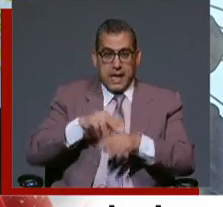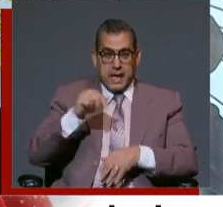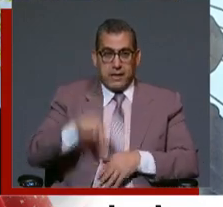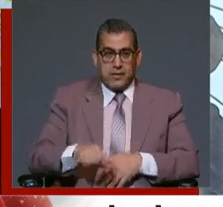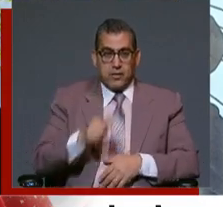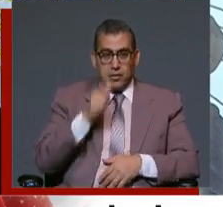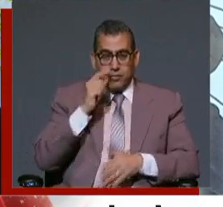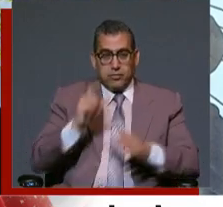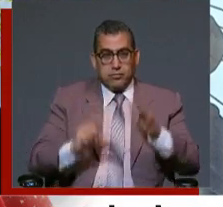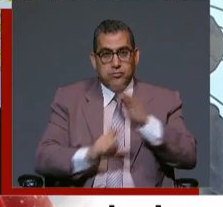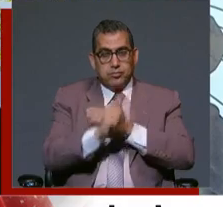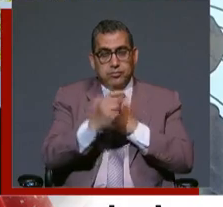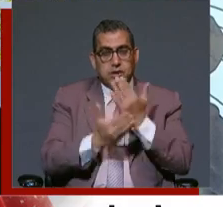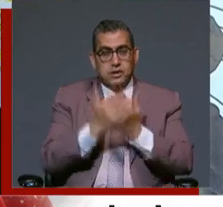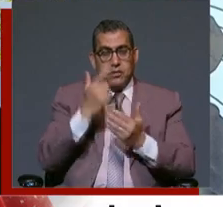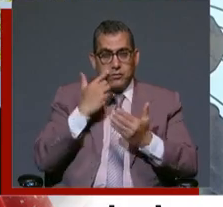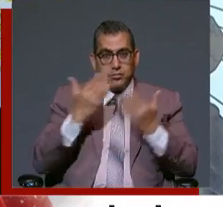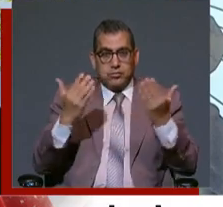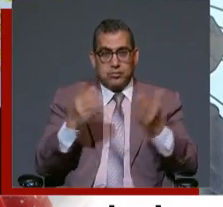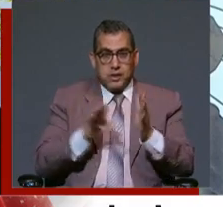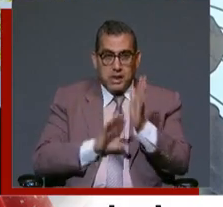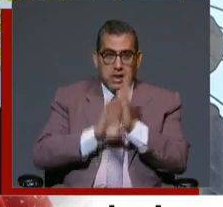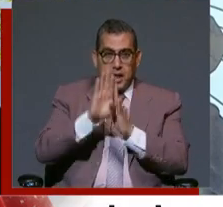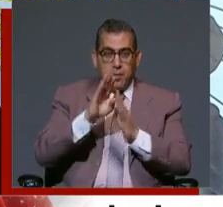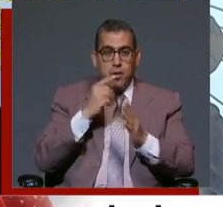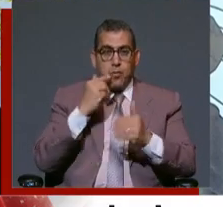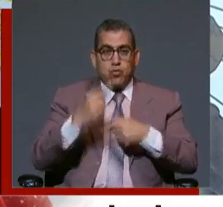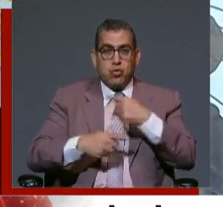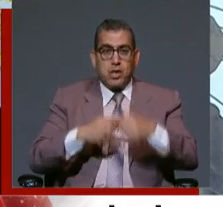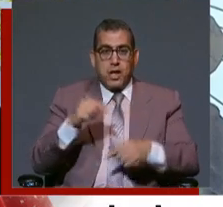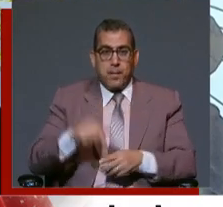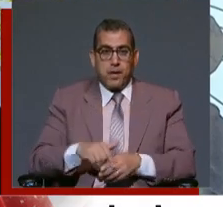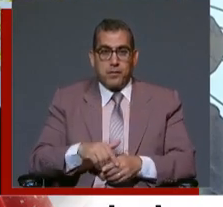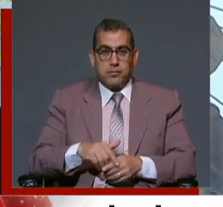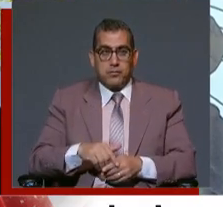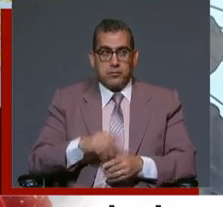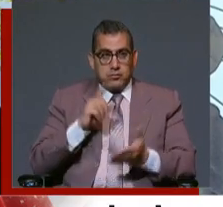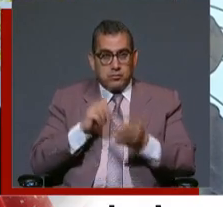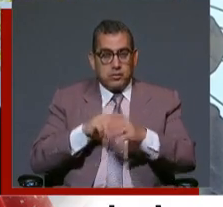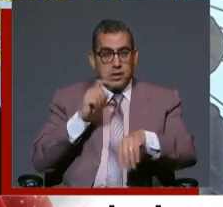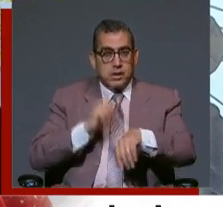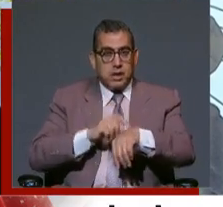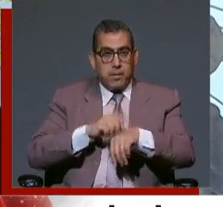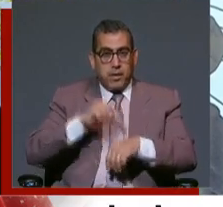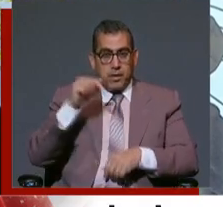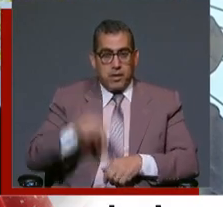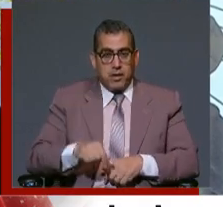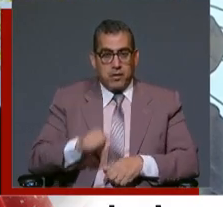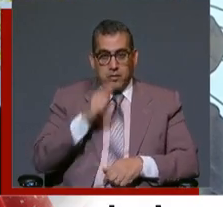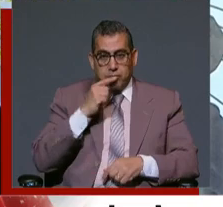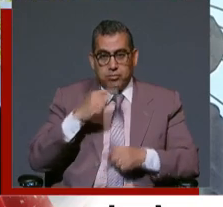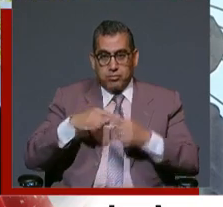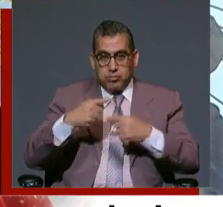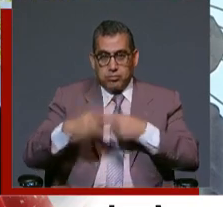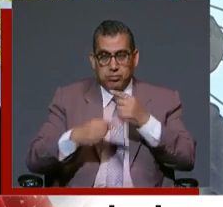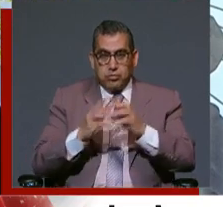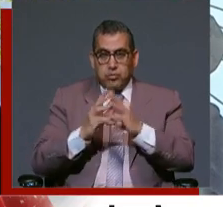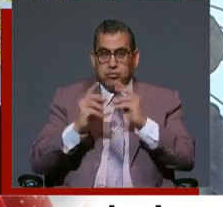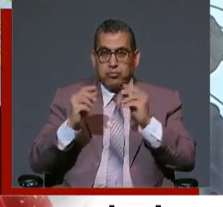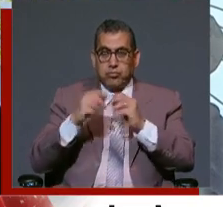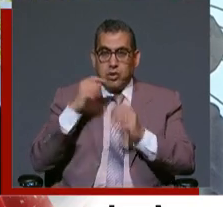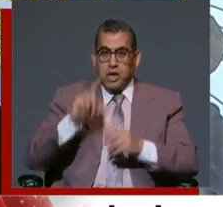لسبر أغوار تمويل التنمية المستدامة في زمن يتولى فيه رئيس